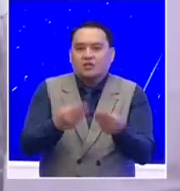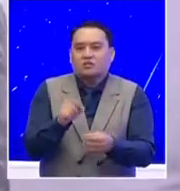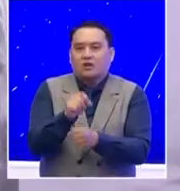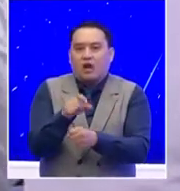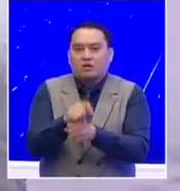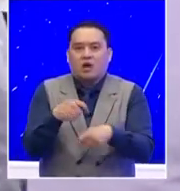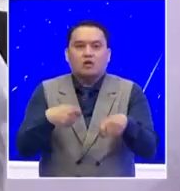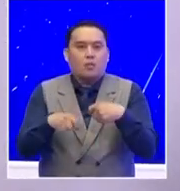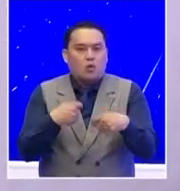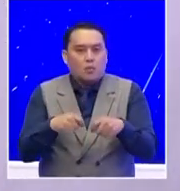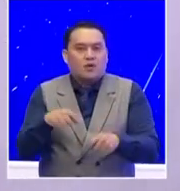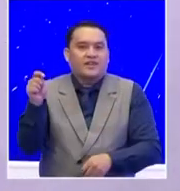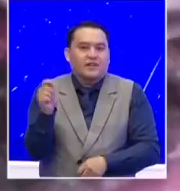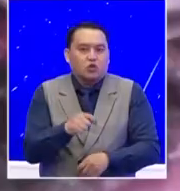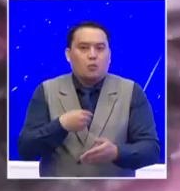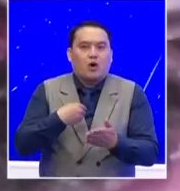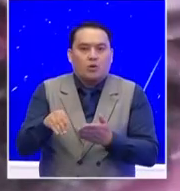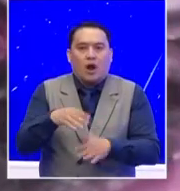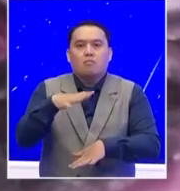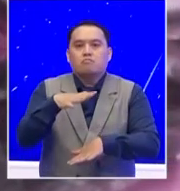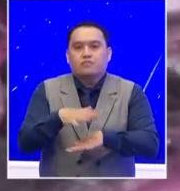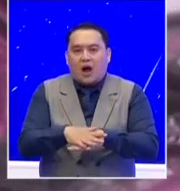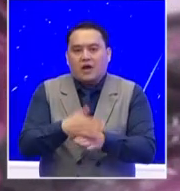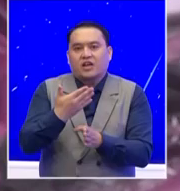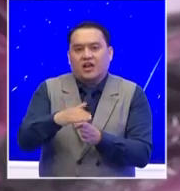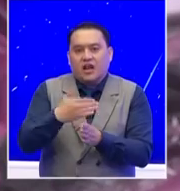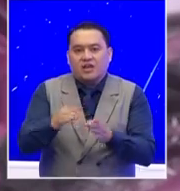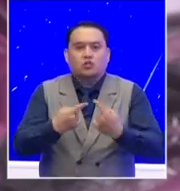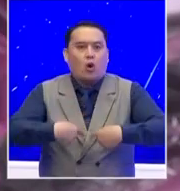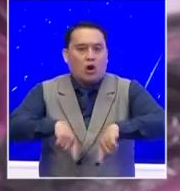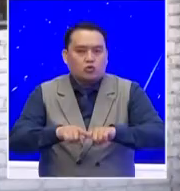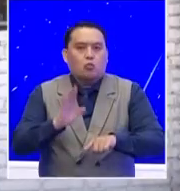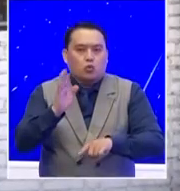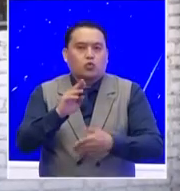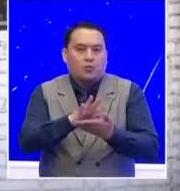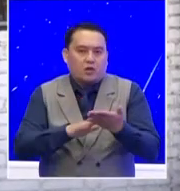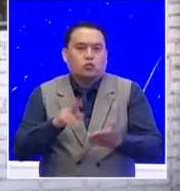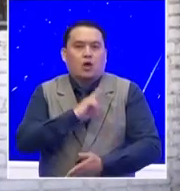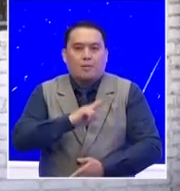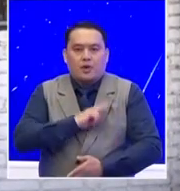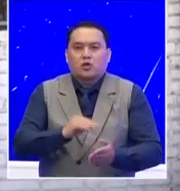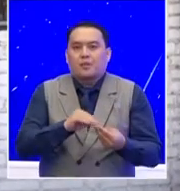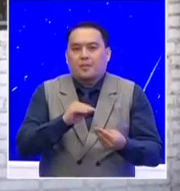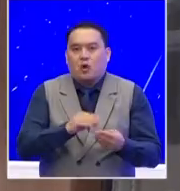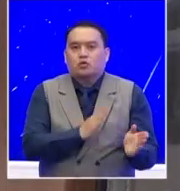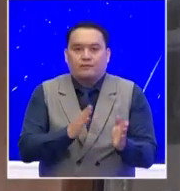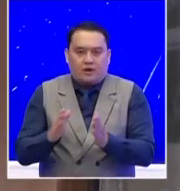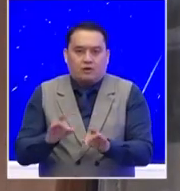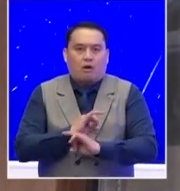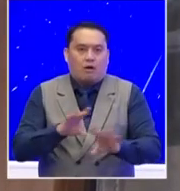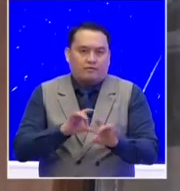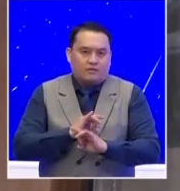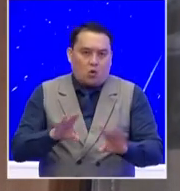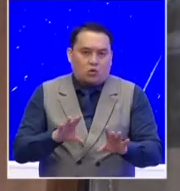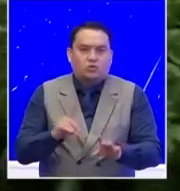заказанных товаров по прибытию покупателей. Банки и микрокредитные организации тоже продолжают работу в прежнем режиме, отметили на